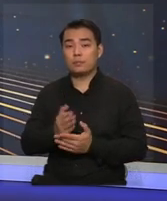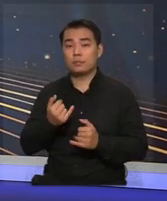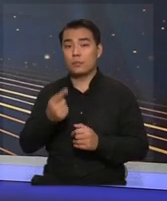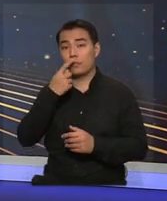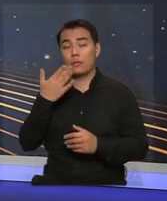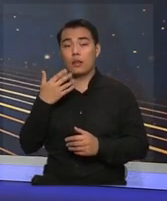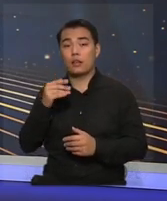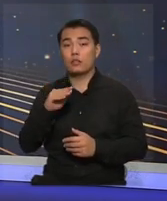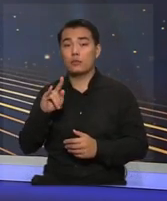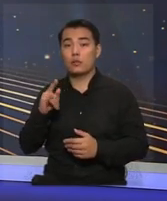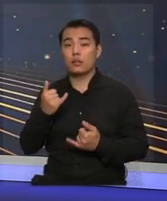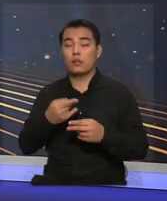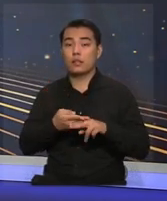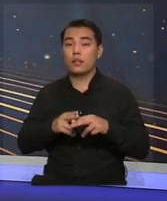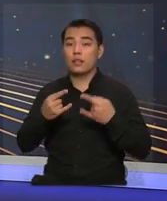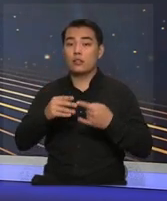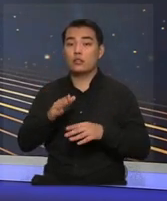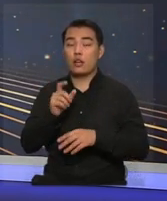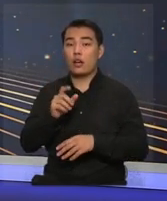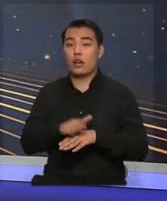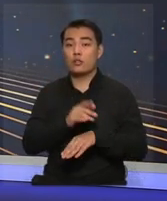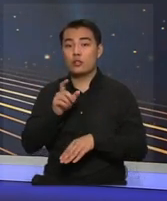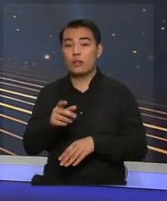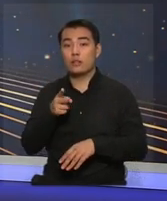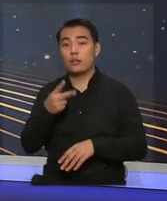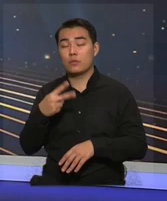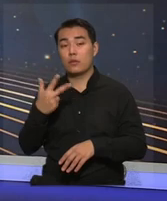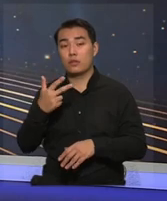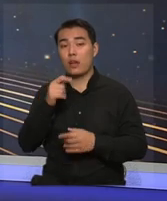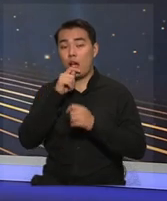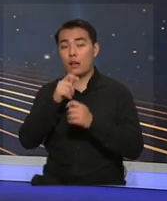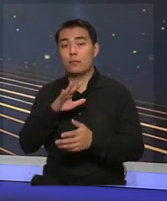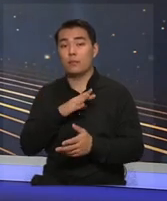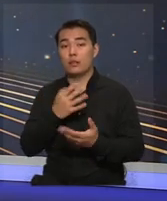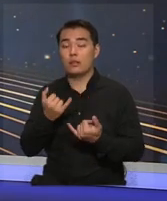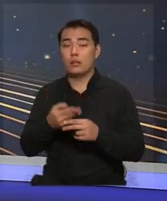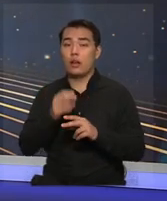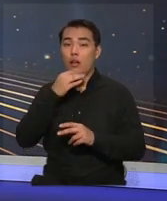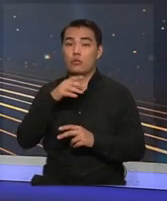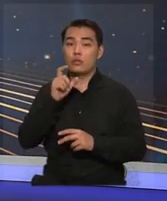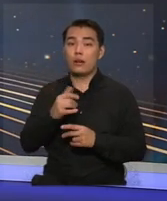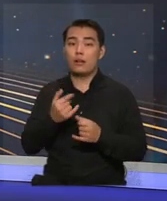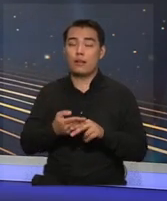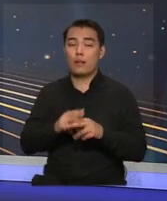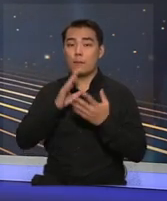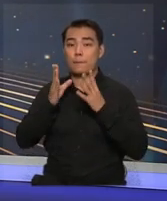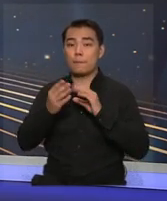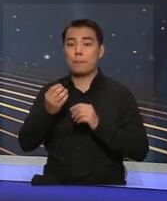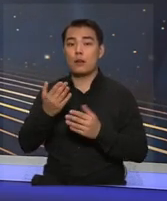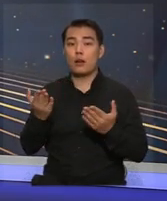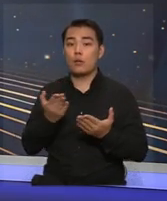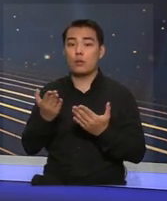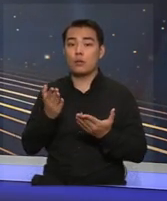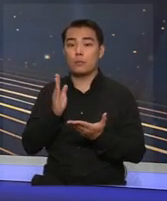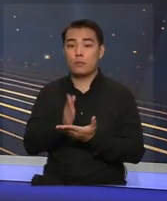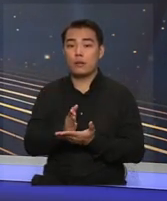ол Жібек жол арнасы жария еткен жақсы адам 2023 сыйлығының иегері атанды. Ерекше жанның ел біле бермейтін тағы қандай қырлары